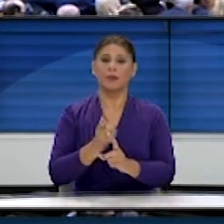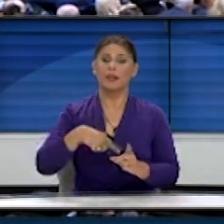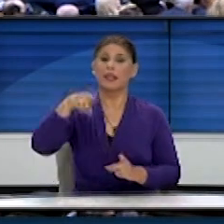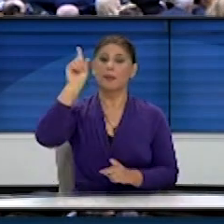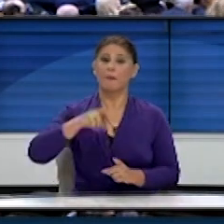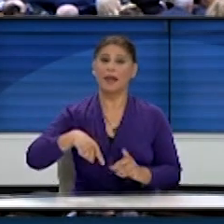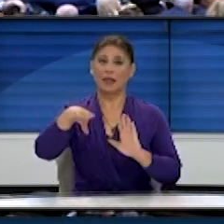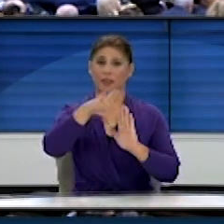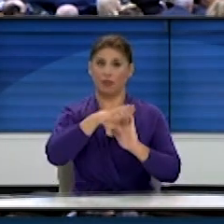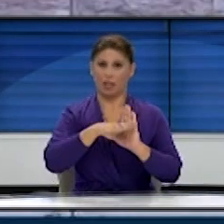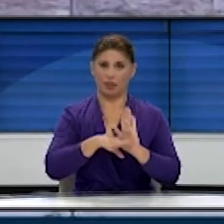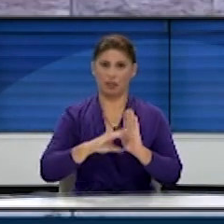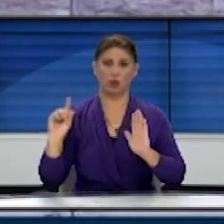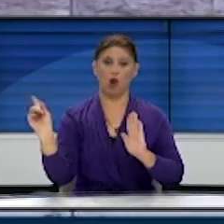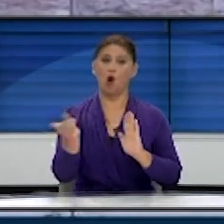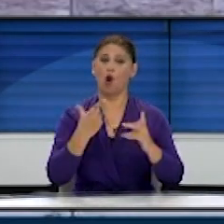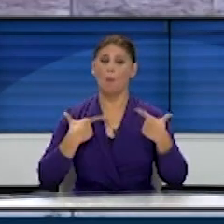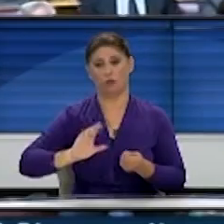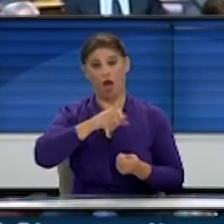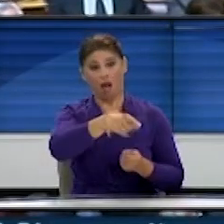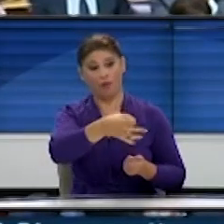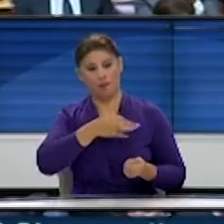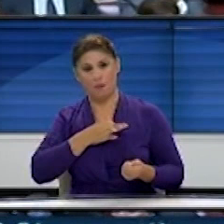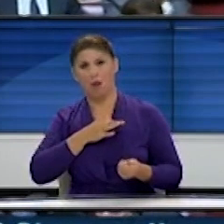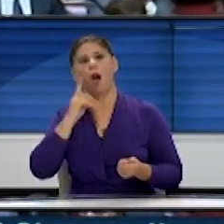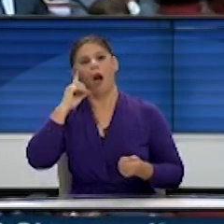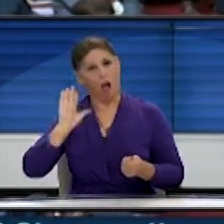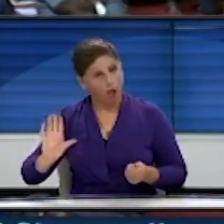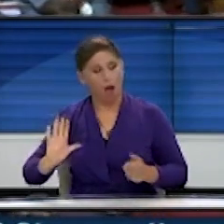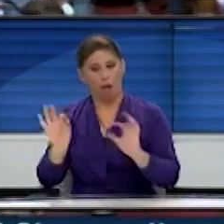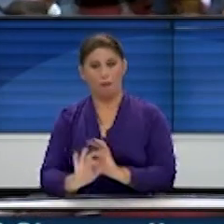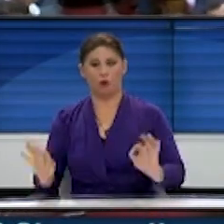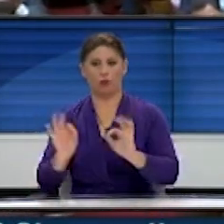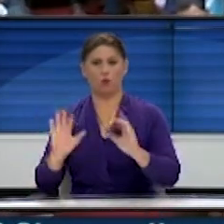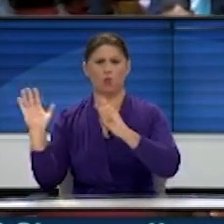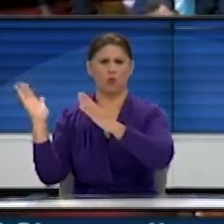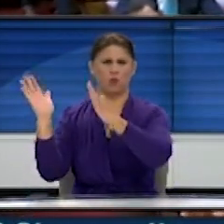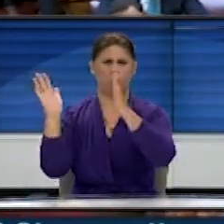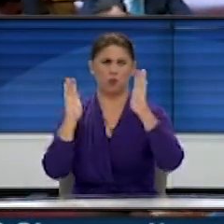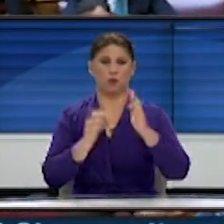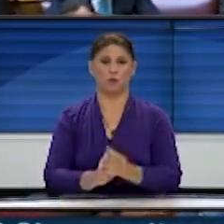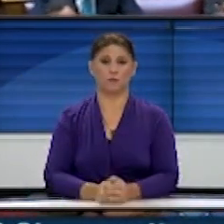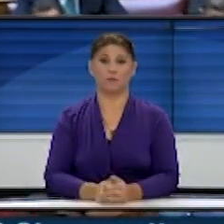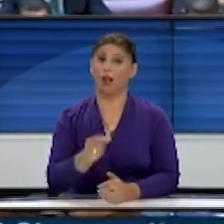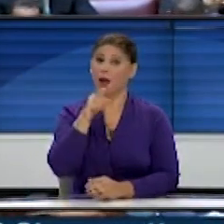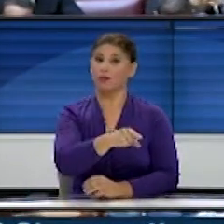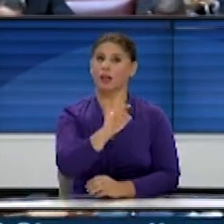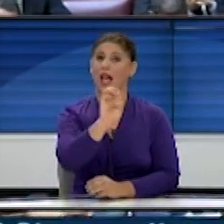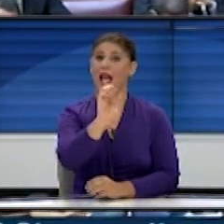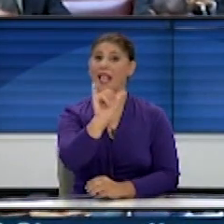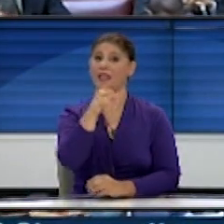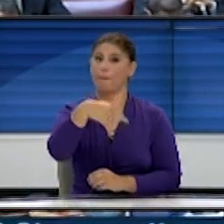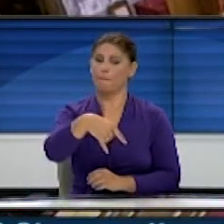Άρα είναι ένας προϋπολογισμός που λογικά θα μπορούσε να τύχει της εγκρίσεως και άλλων κομμάτων αν ήταν διαφορετικό